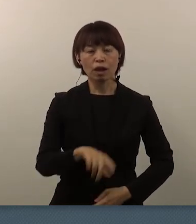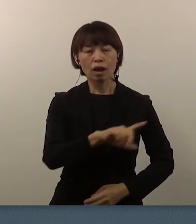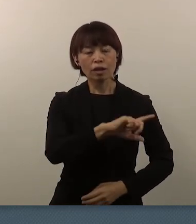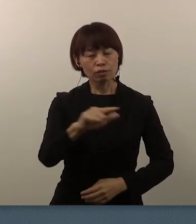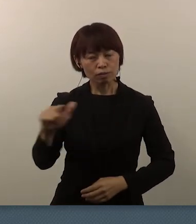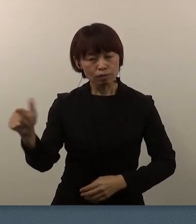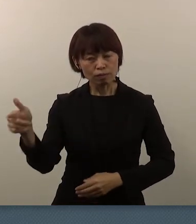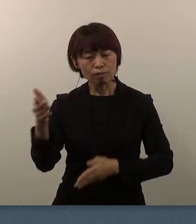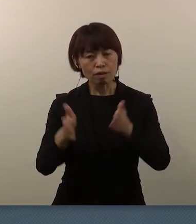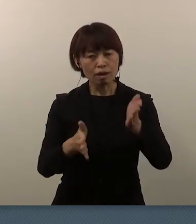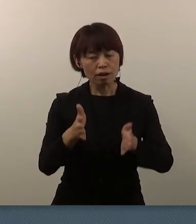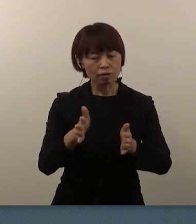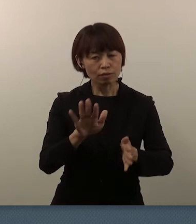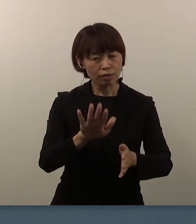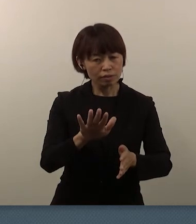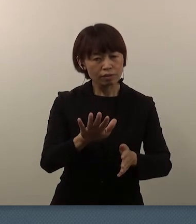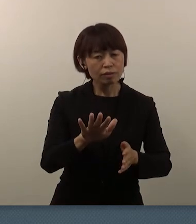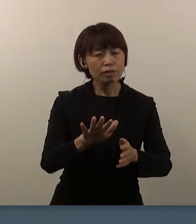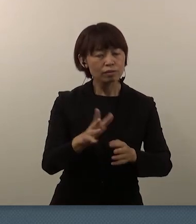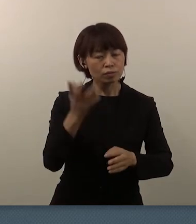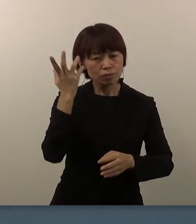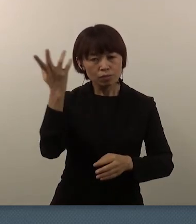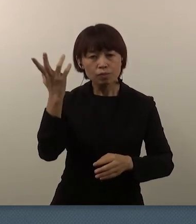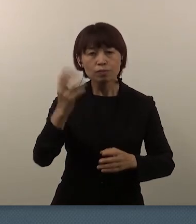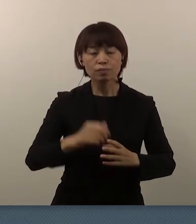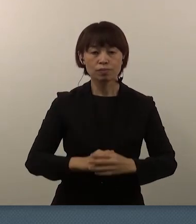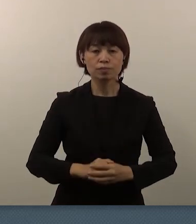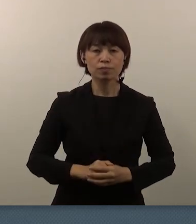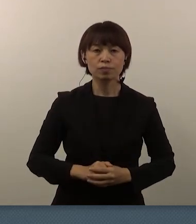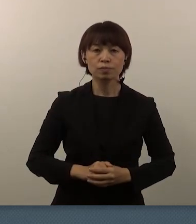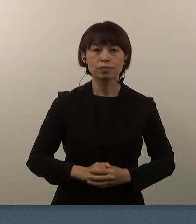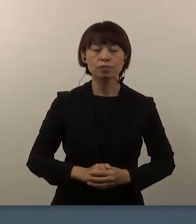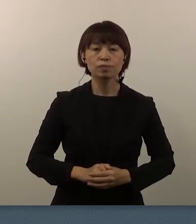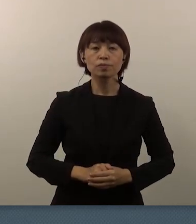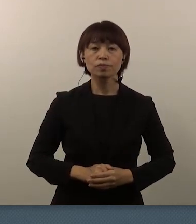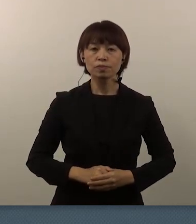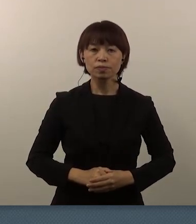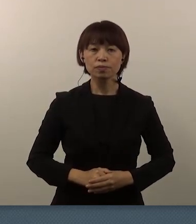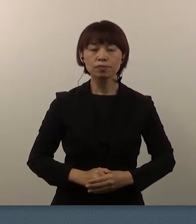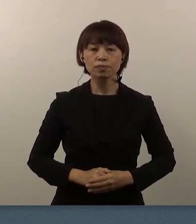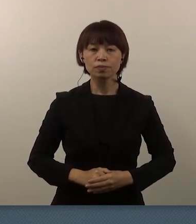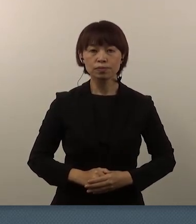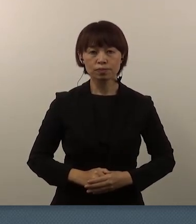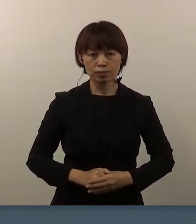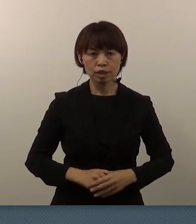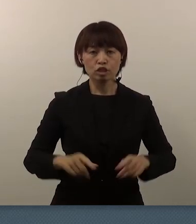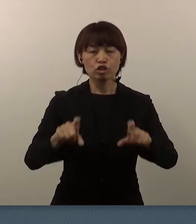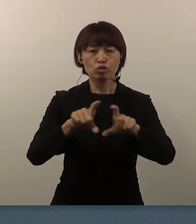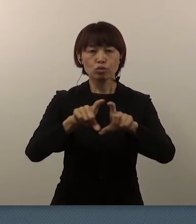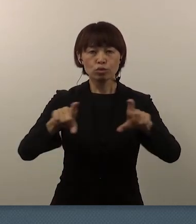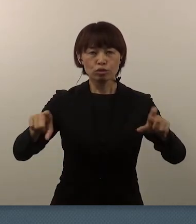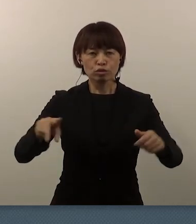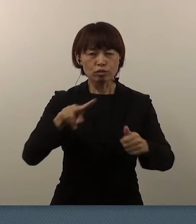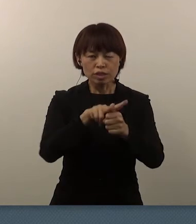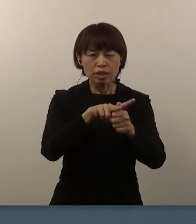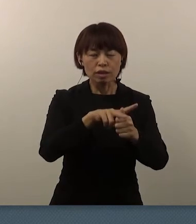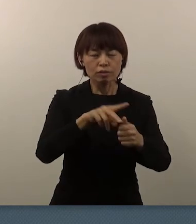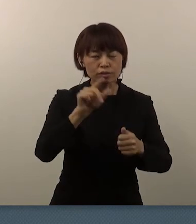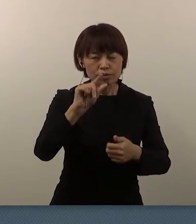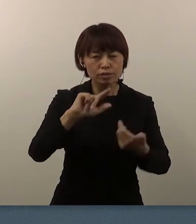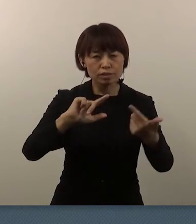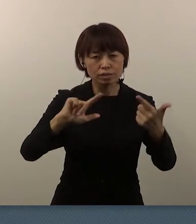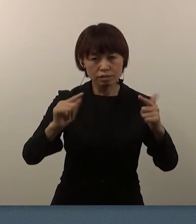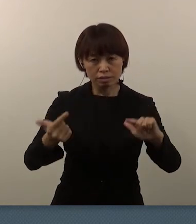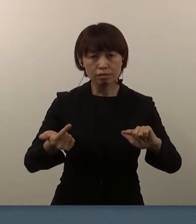のかなとしか思えないですね。まあ、要するにそういう普通の死刑とはちょっと違うのかな。やはり